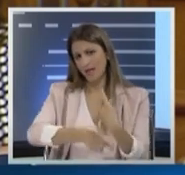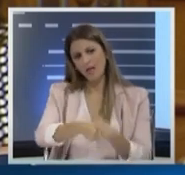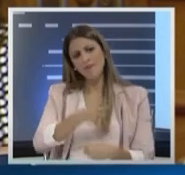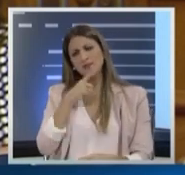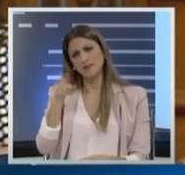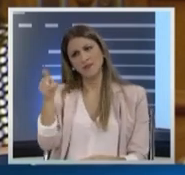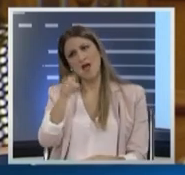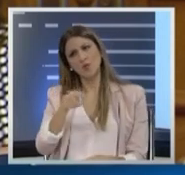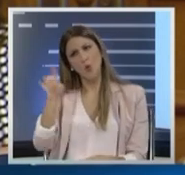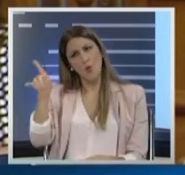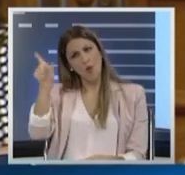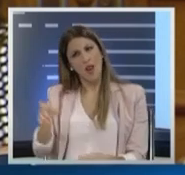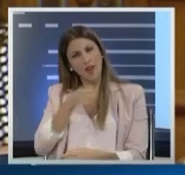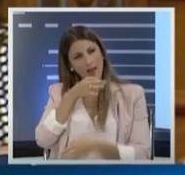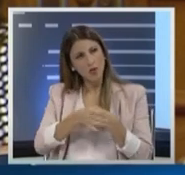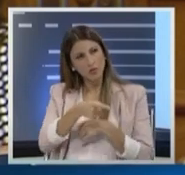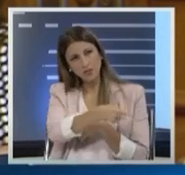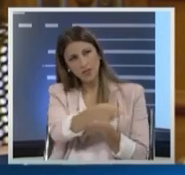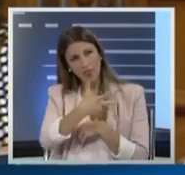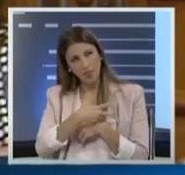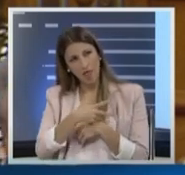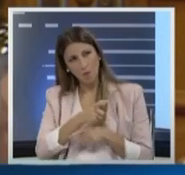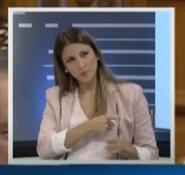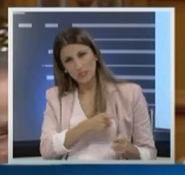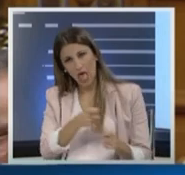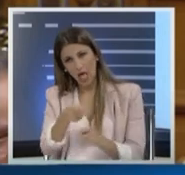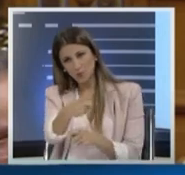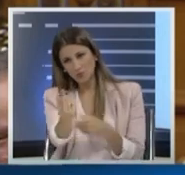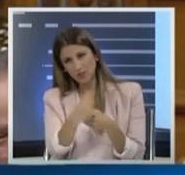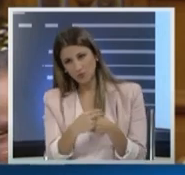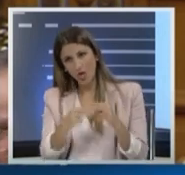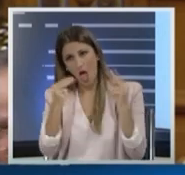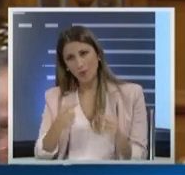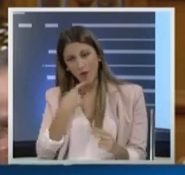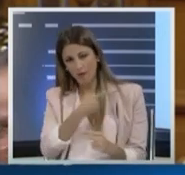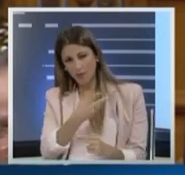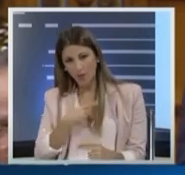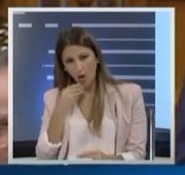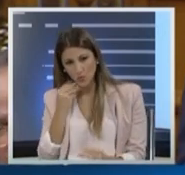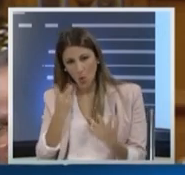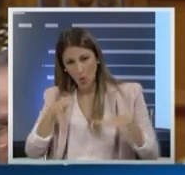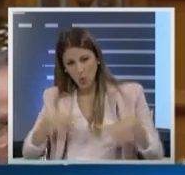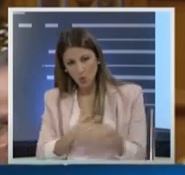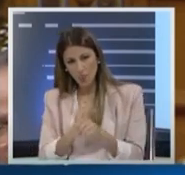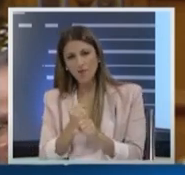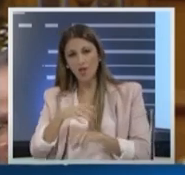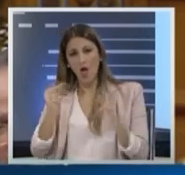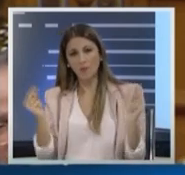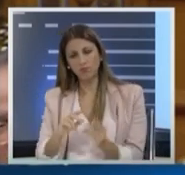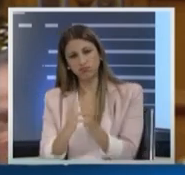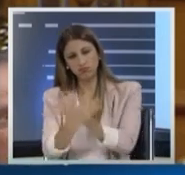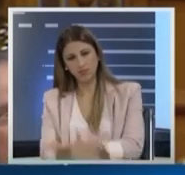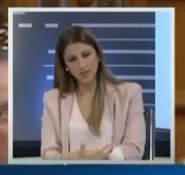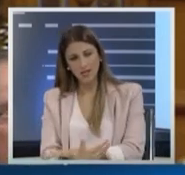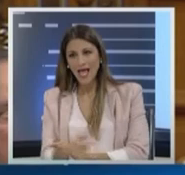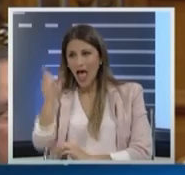αισθάνεται ότι θα τους αρέσει αυτό το οποίο θα υποθεί. Στη Βουλή σήμερα είπε διαφορετικά. Όταν όμως κάποιος λέει ότι το οκτάωρο